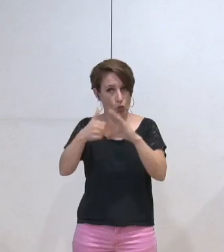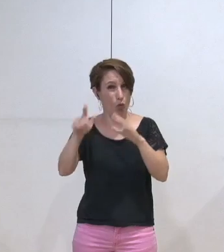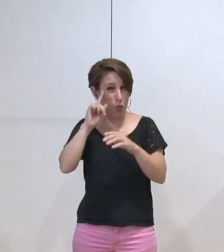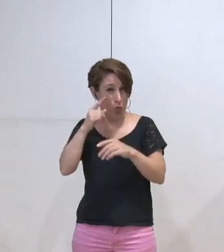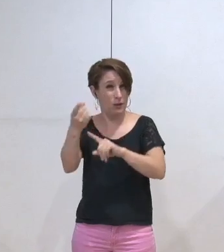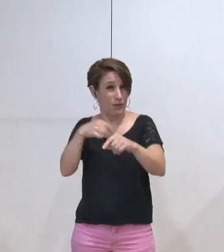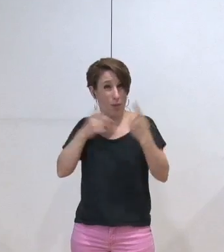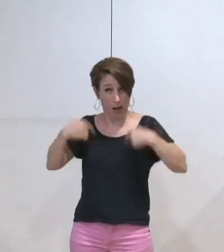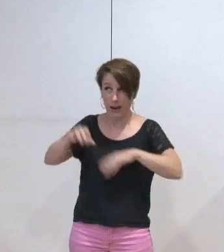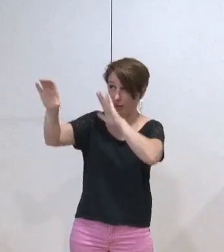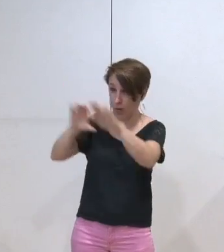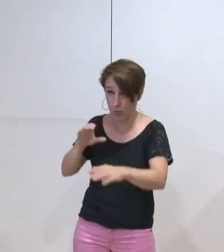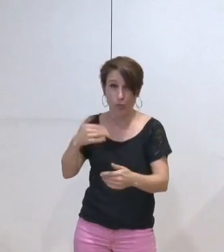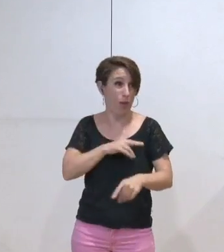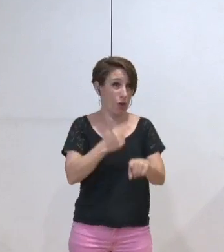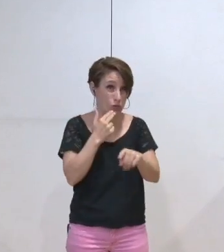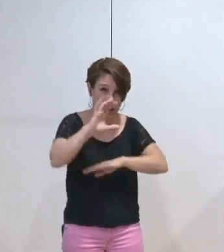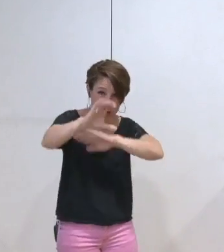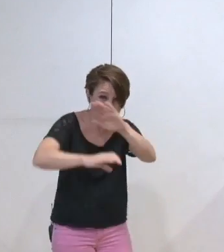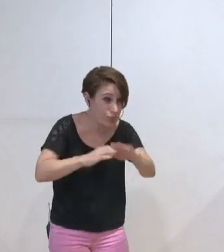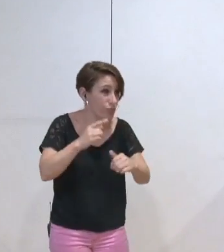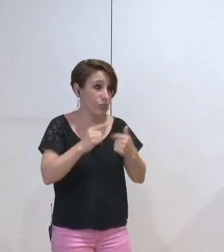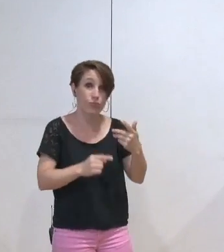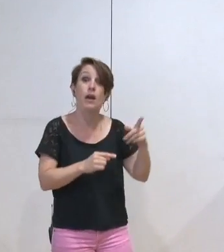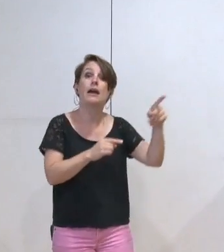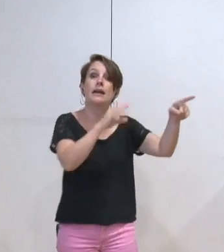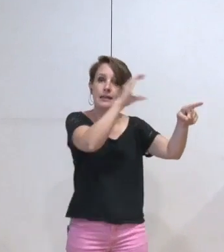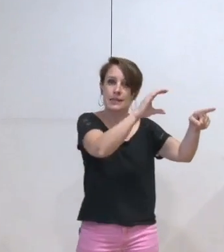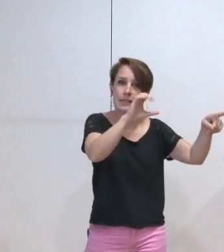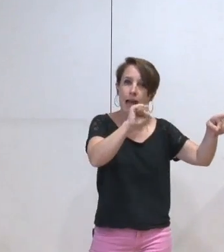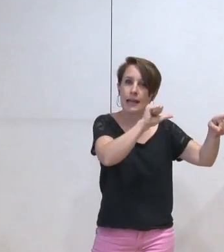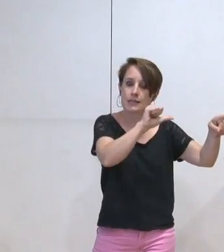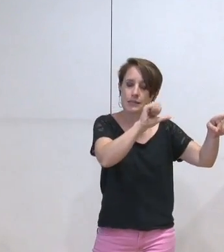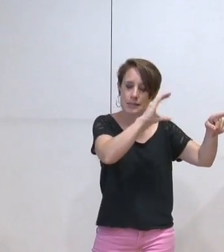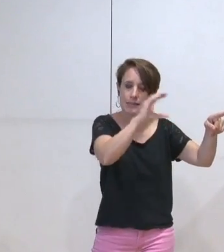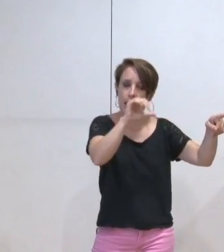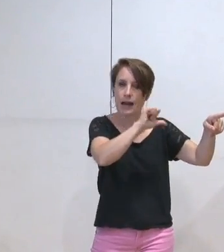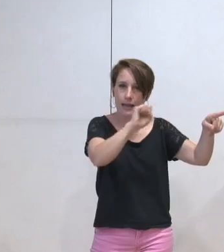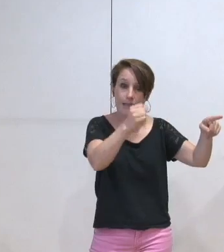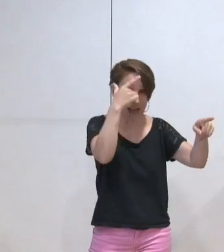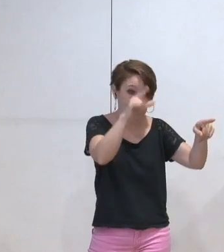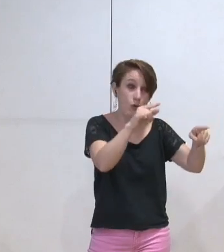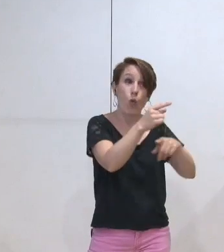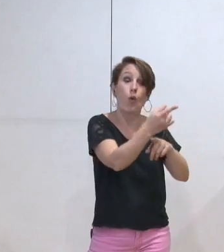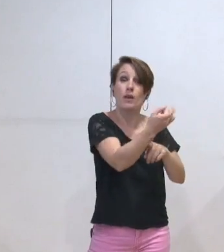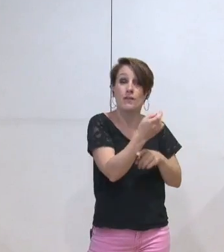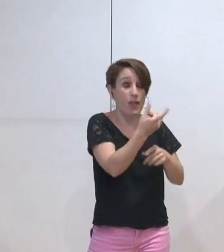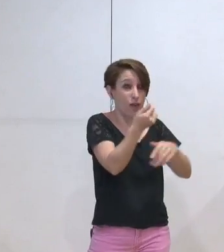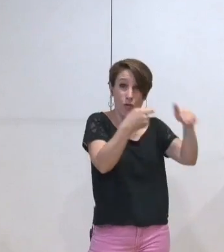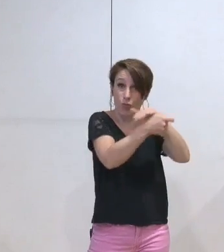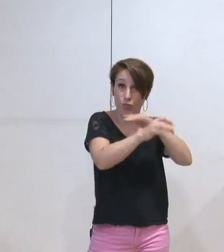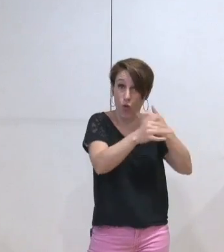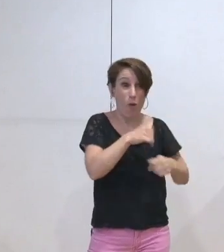les usagers le CCS de Lyon que je connais bien parce que je suis allé plusieurs fois n'est financé quasi exclusivement que par la ville sur des actions très